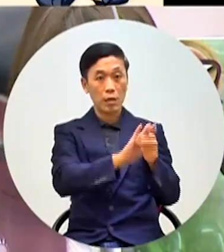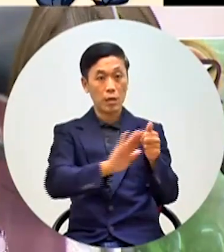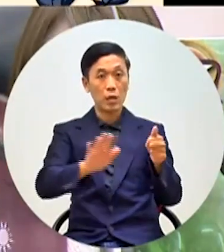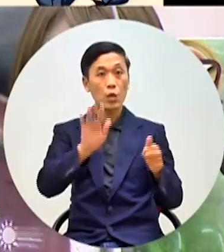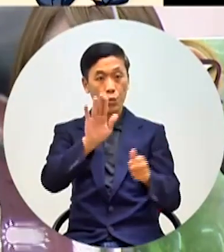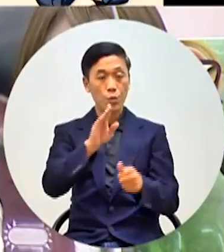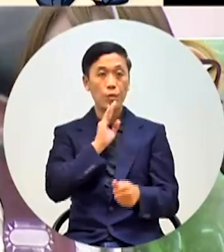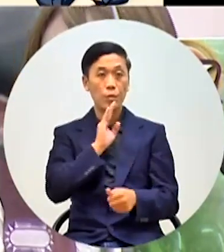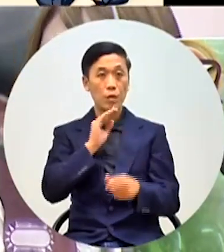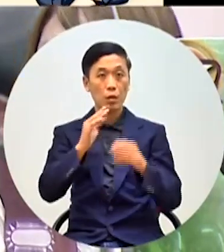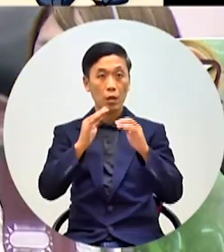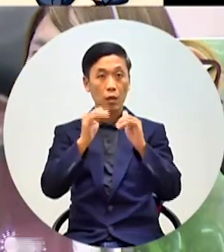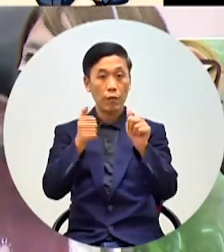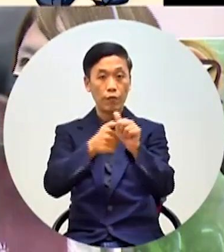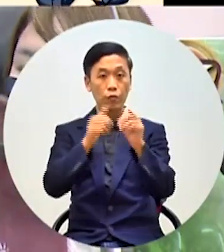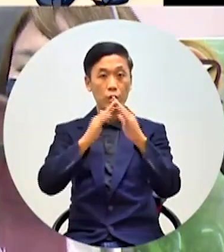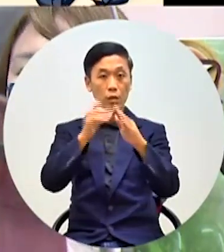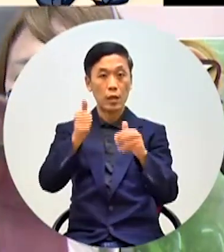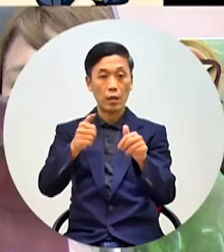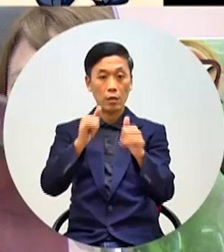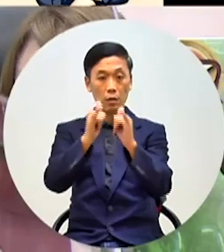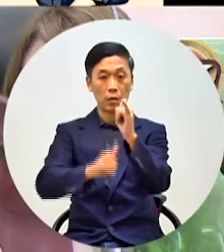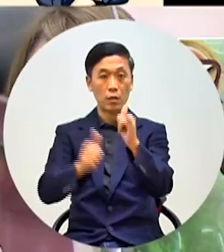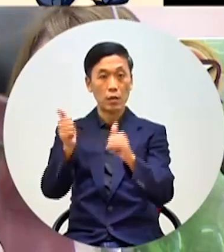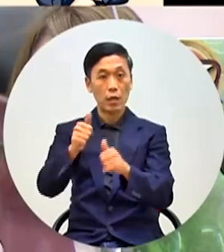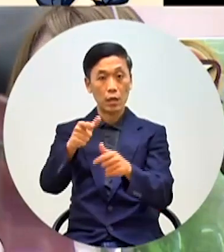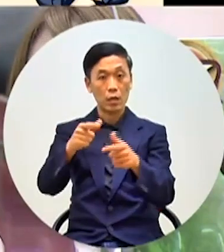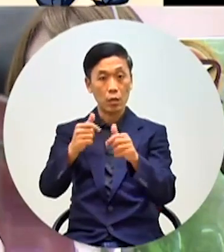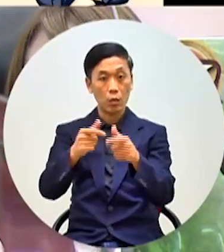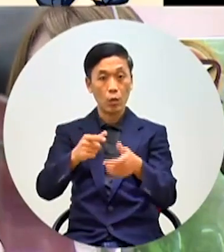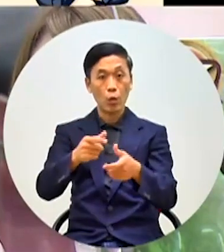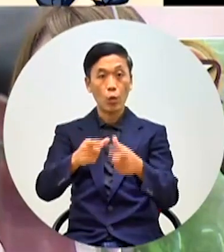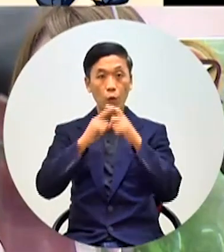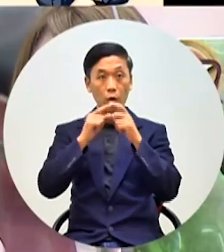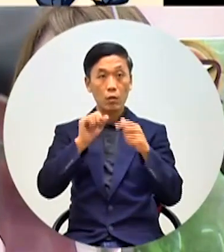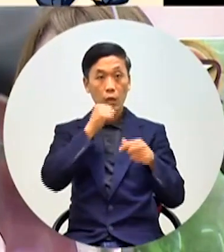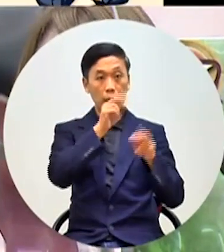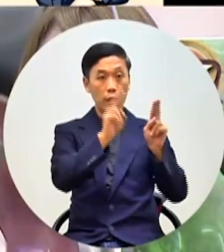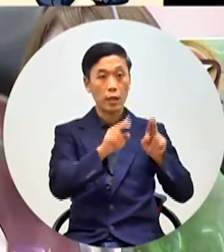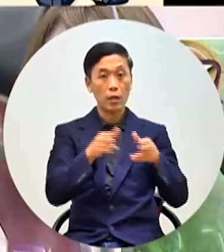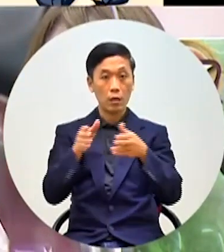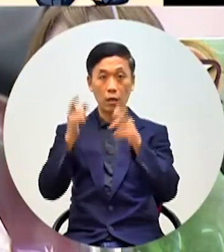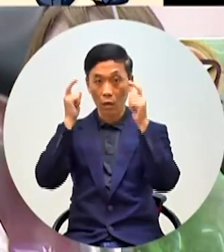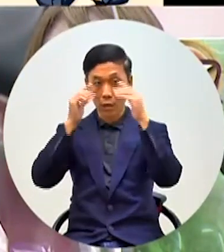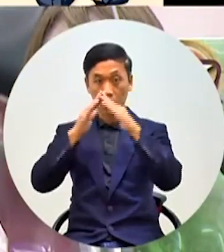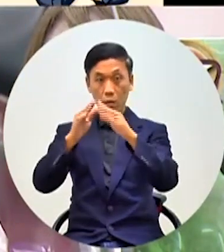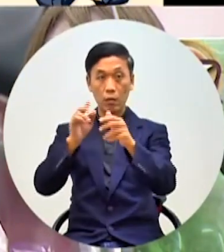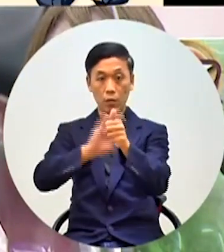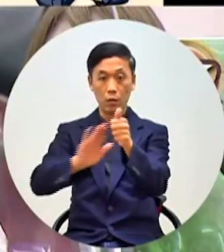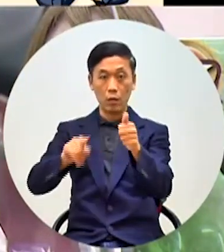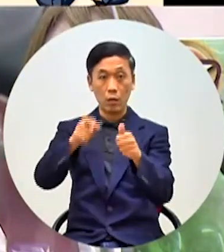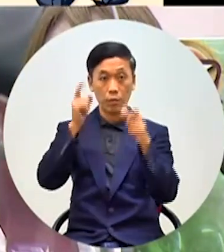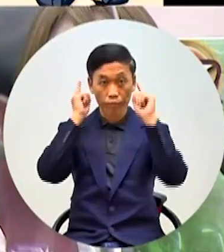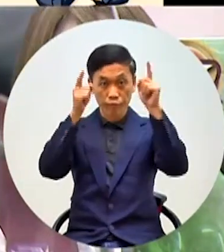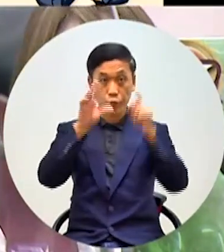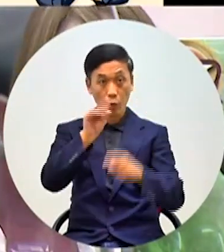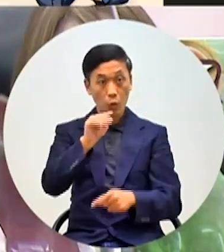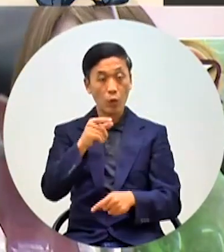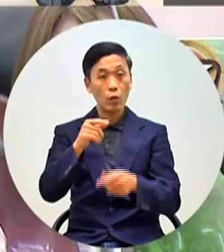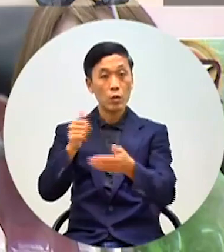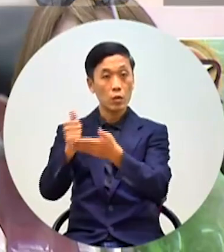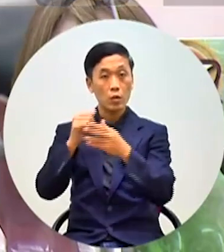来，石副市长，你答复一下，台电对我们影响高雄，你生不生气？ 史副市长，请答